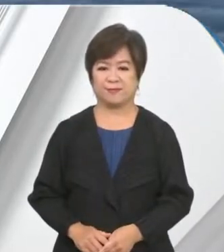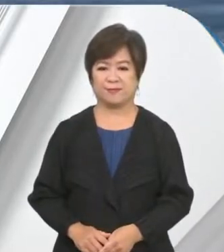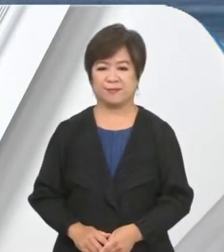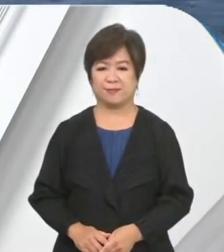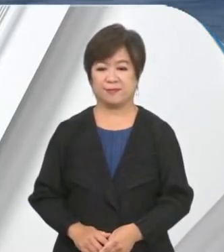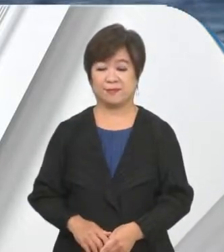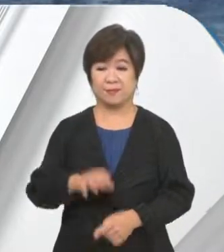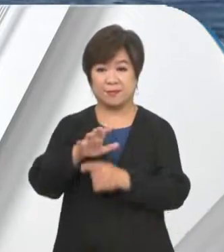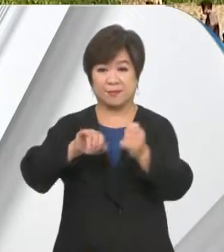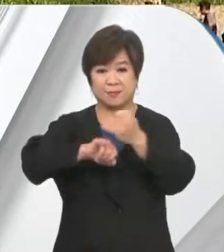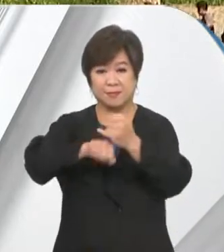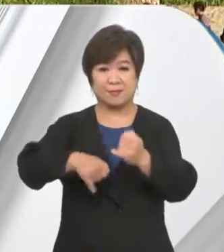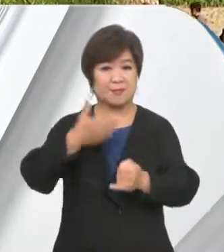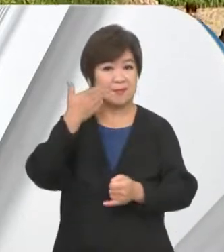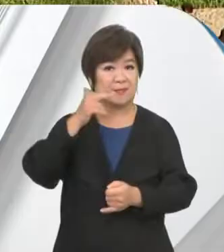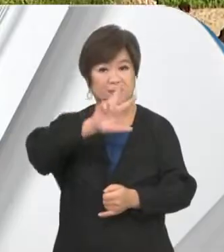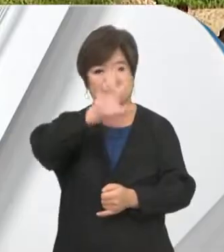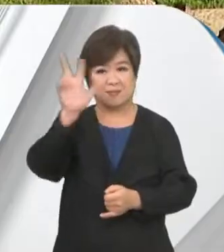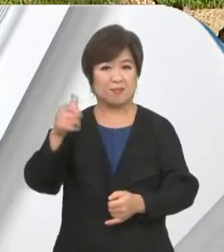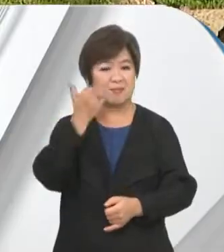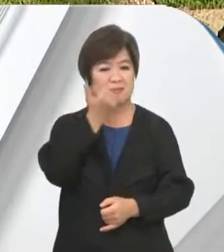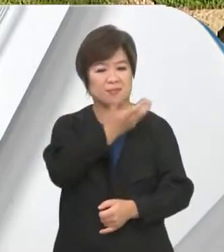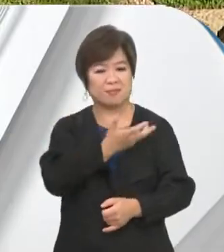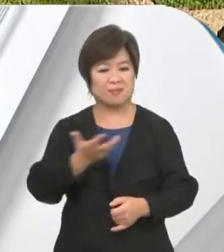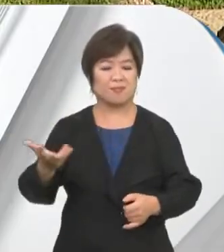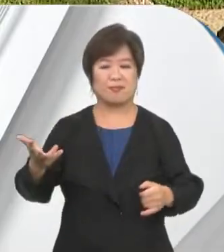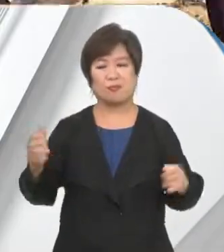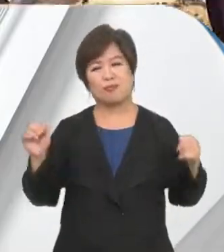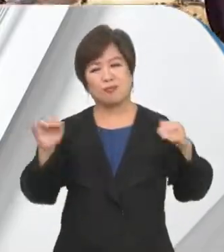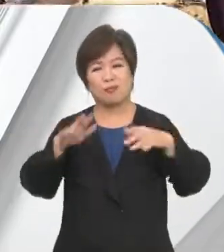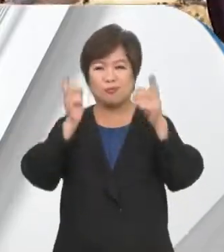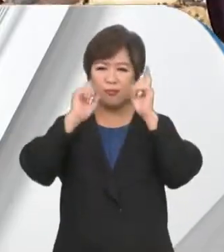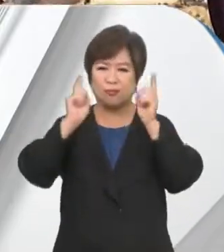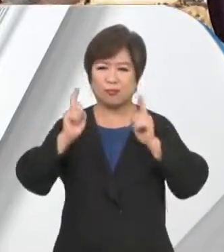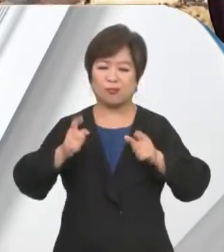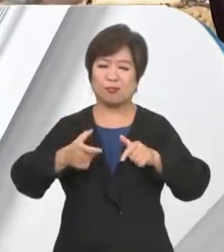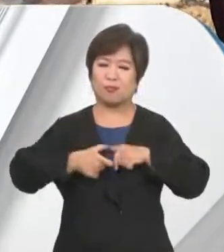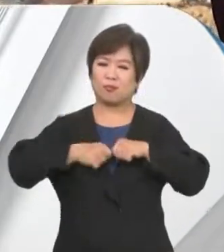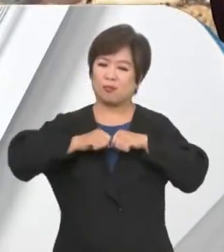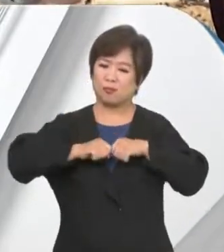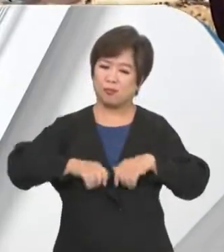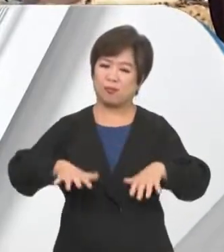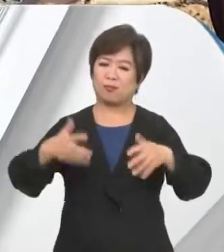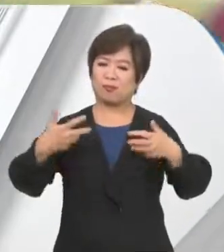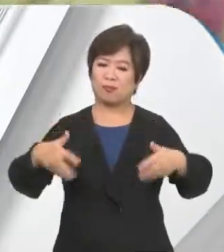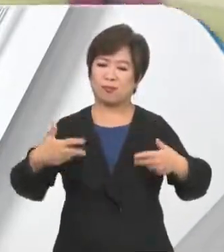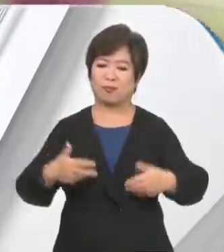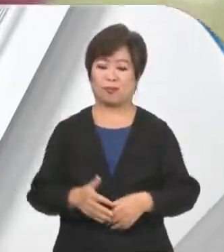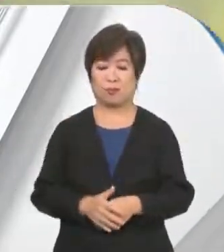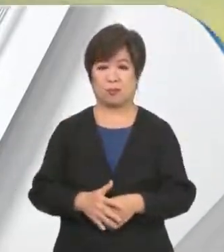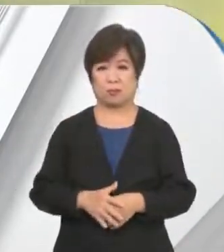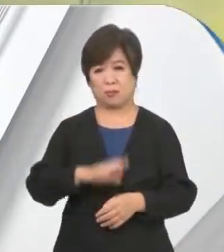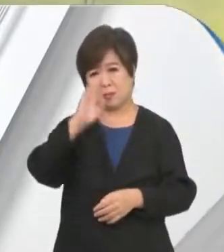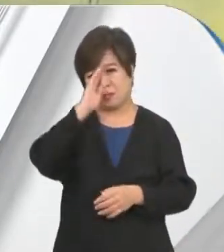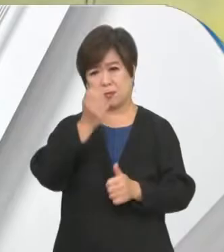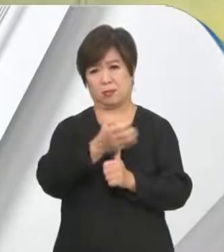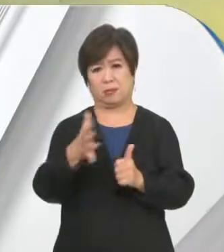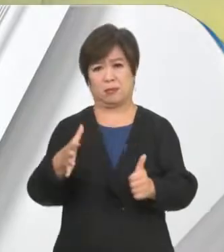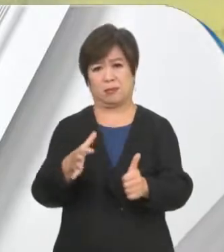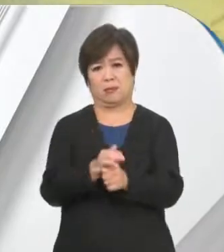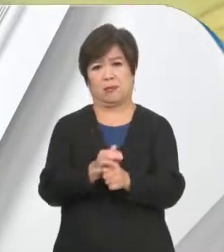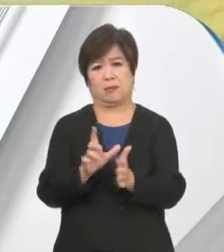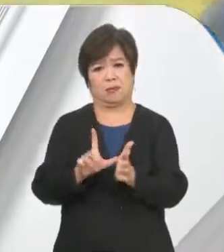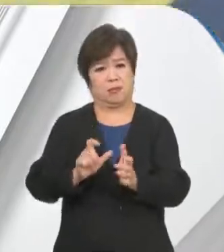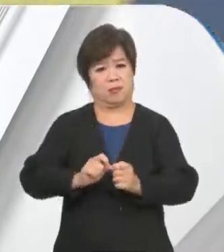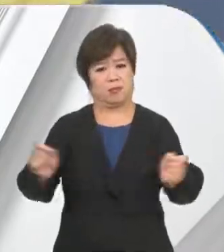肯定给蓝天批坏，做得本厉害，暑期心情替大家释放压力。民众受到疫情影响，协调救